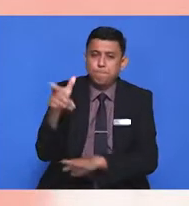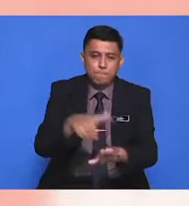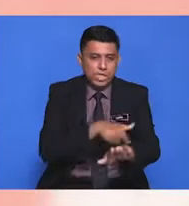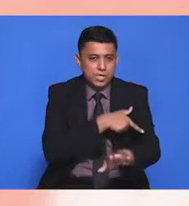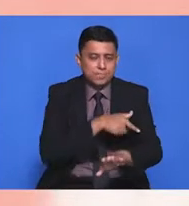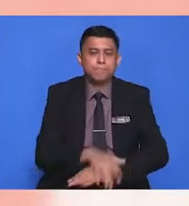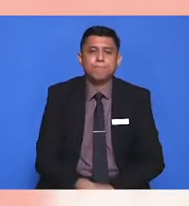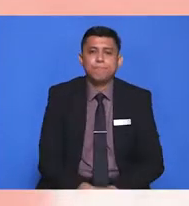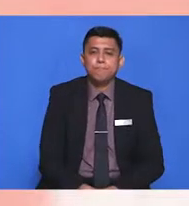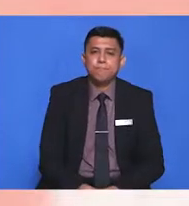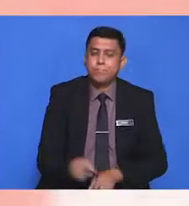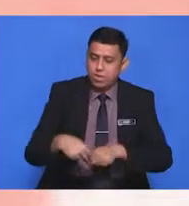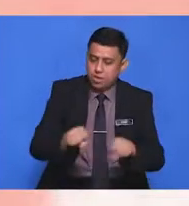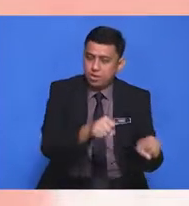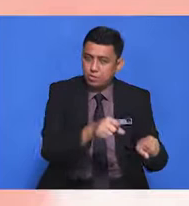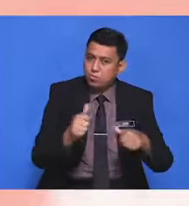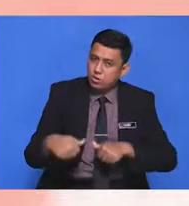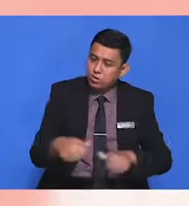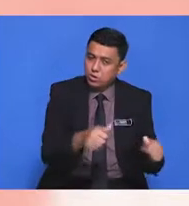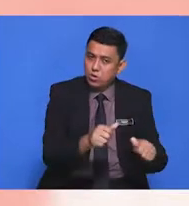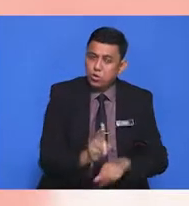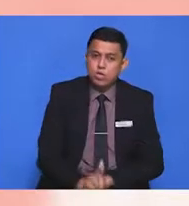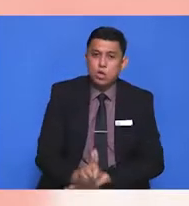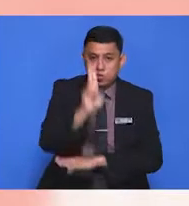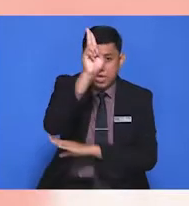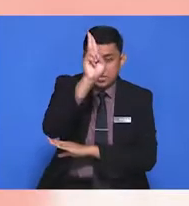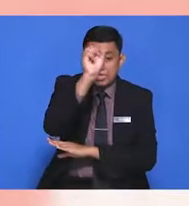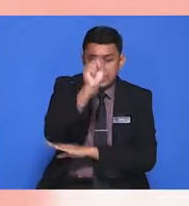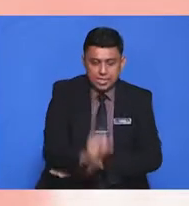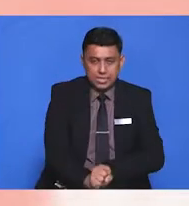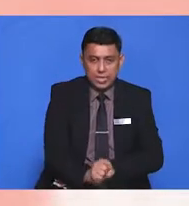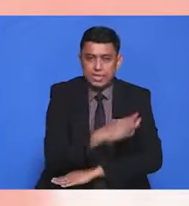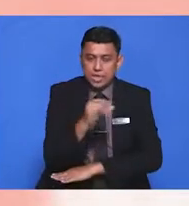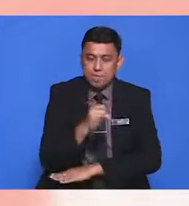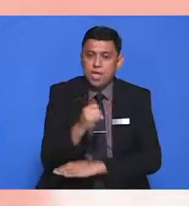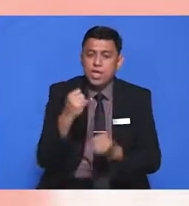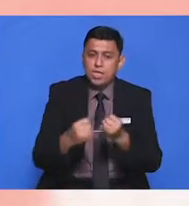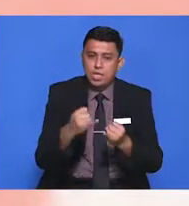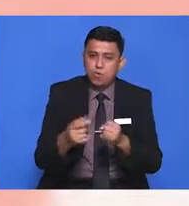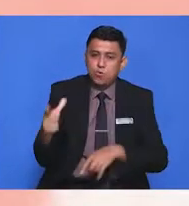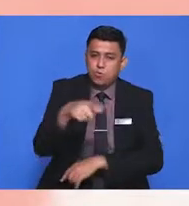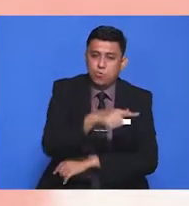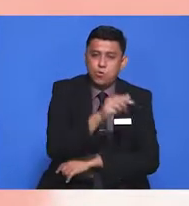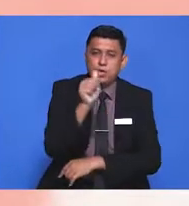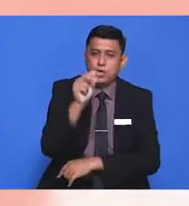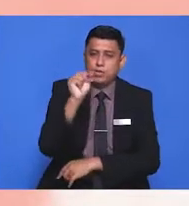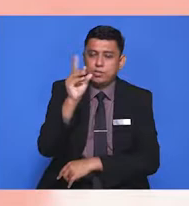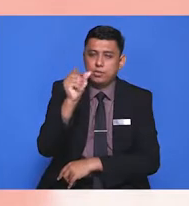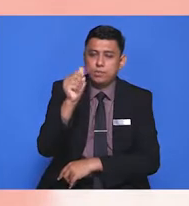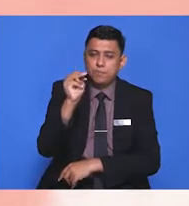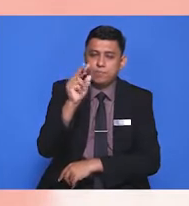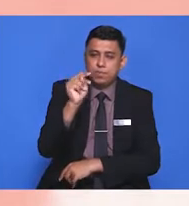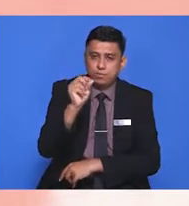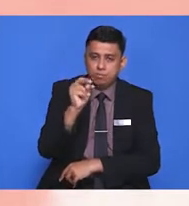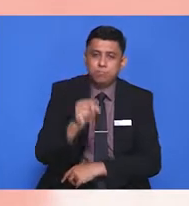panjangnya. Sungai ini mengalir dari utara hingga ke selatan dan berakhir di Laut Andaman.